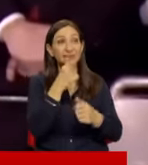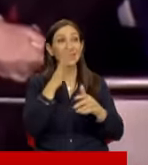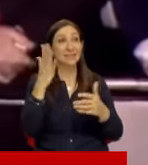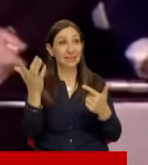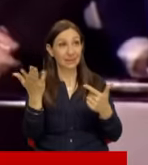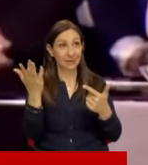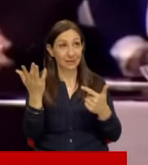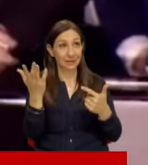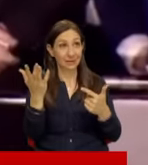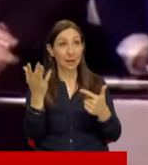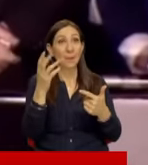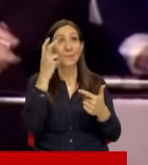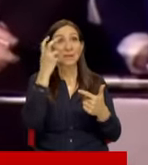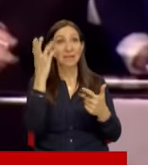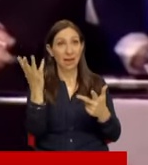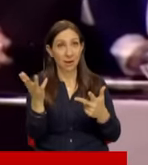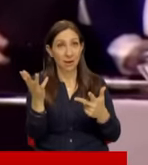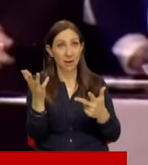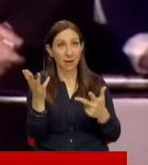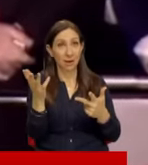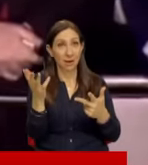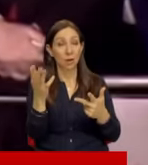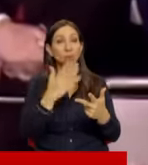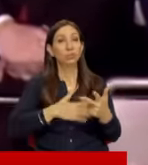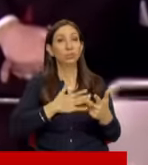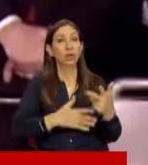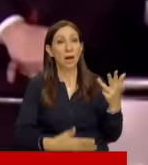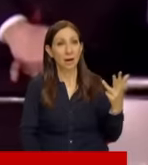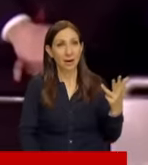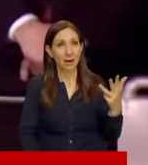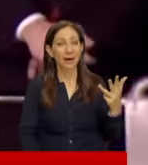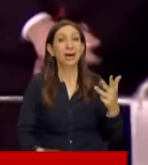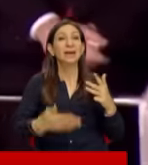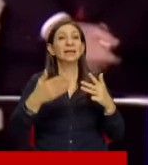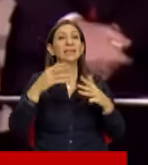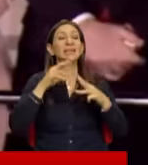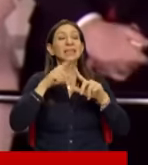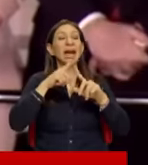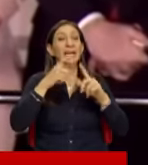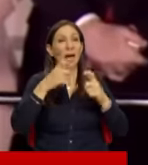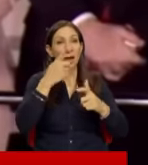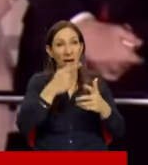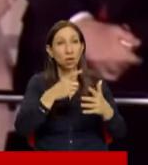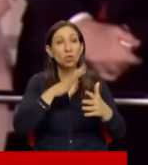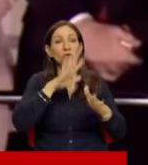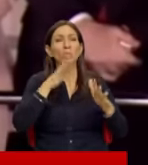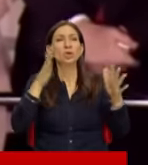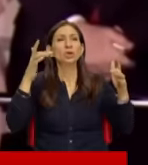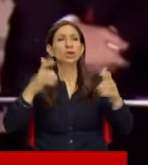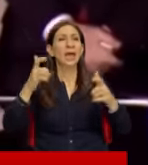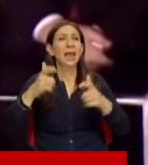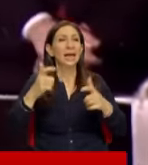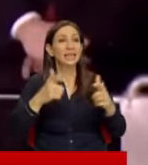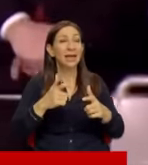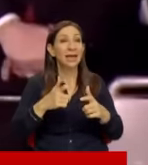Denizli'de, Manisa'da, Bursa'da, Trakya'da, tüm büyük